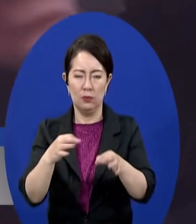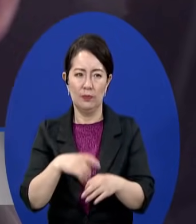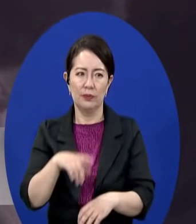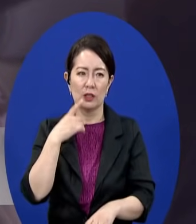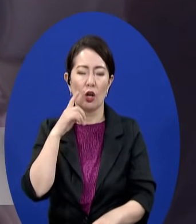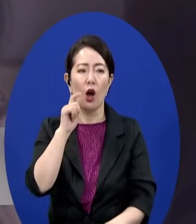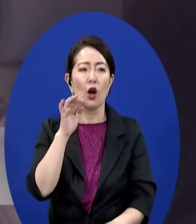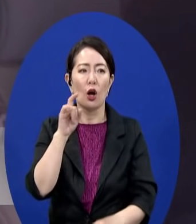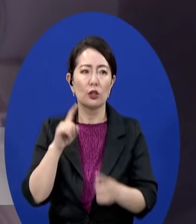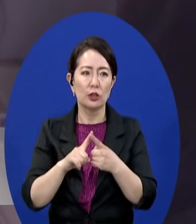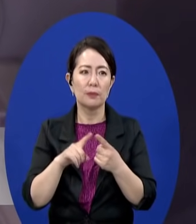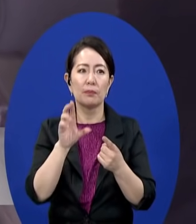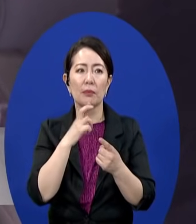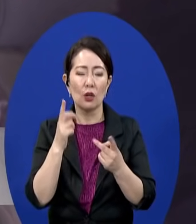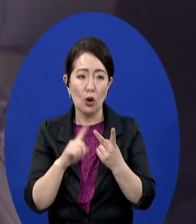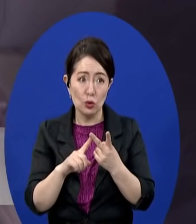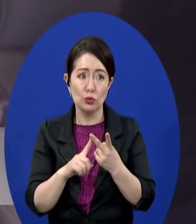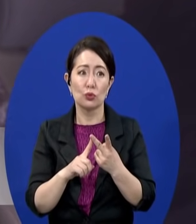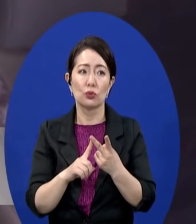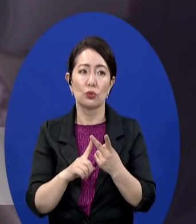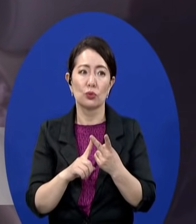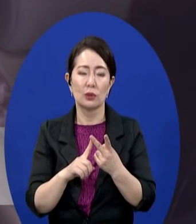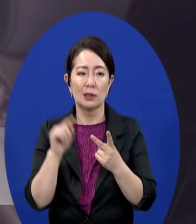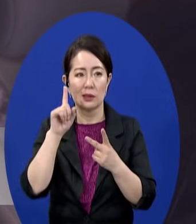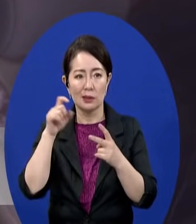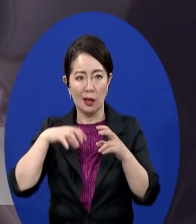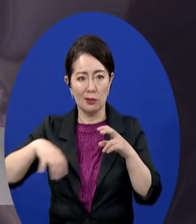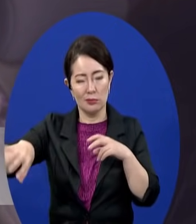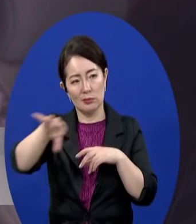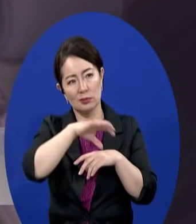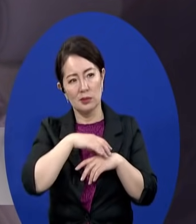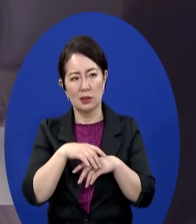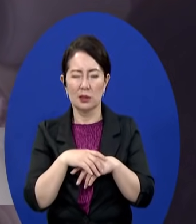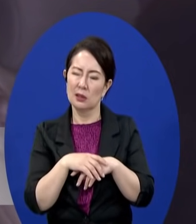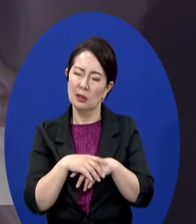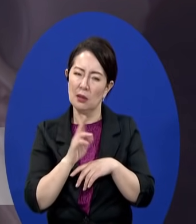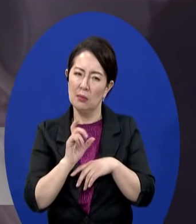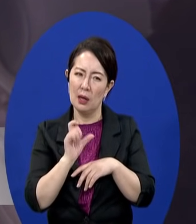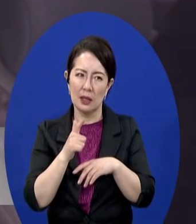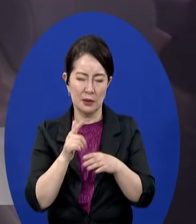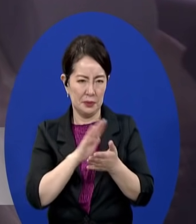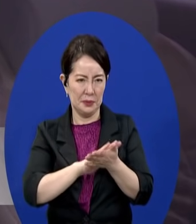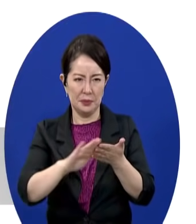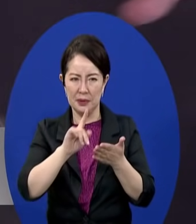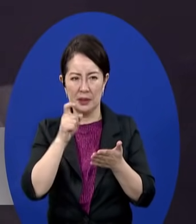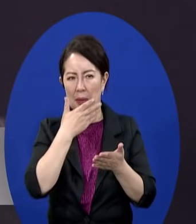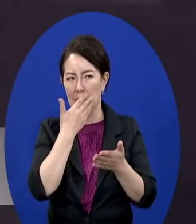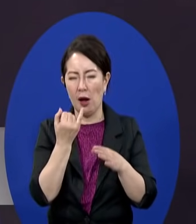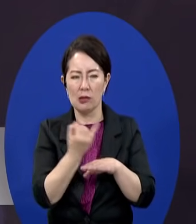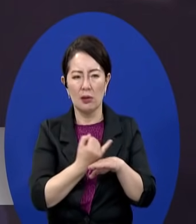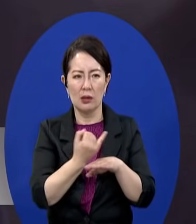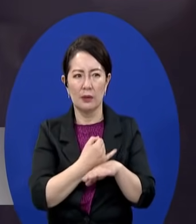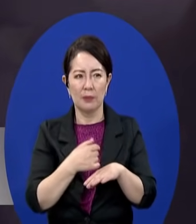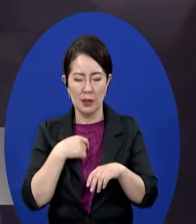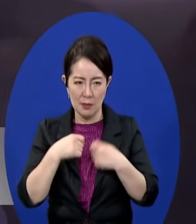хороол баян хөшөө ерөнхийдөө бол цахуудаараа төвөр бол бараг нэрээ эрүүл зам бол байхгүй. Тэг бидний тэг